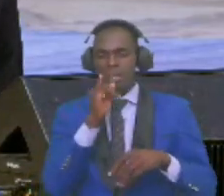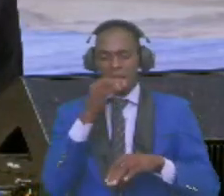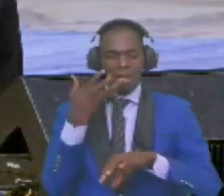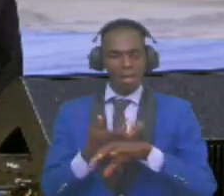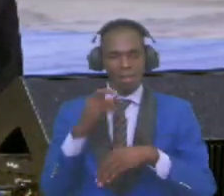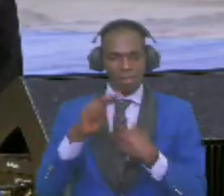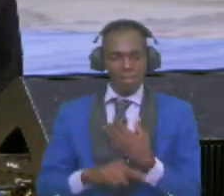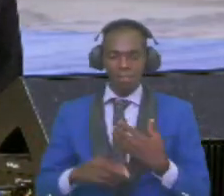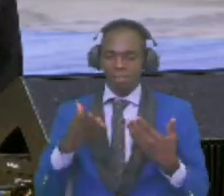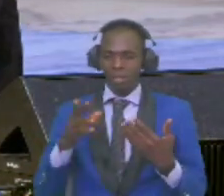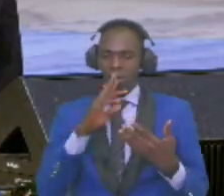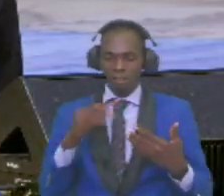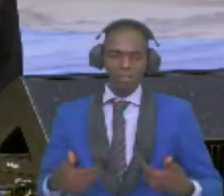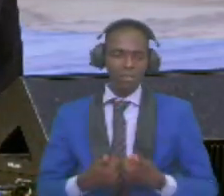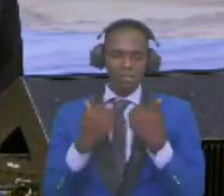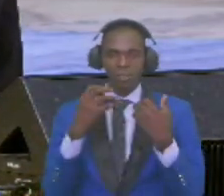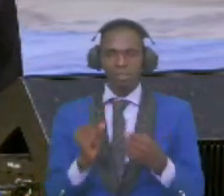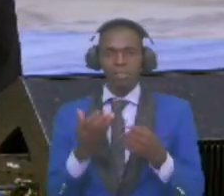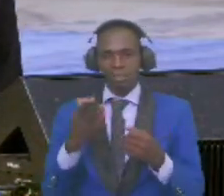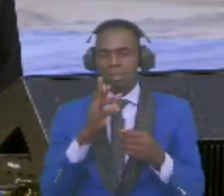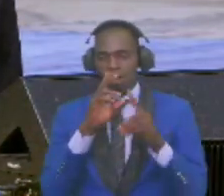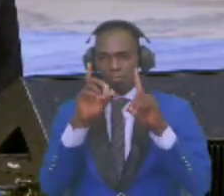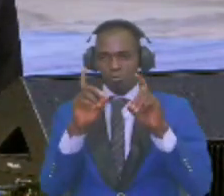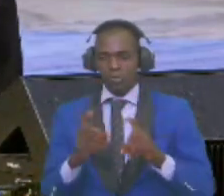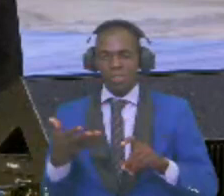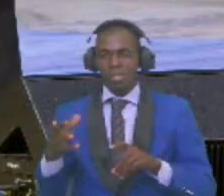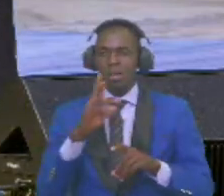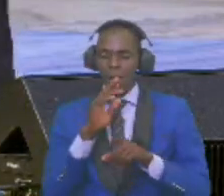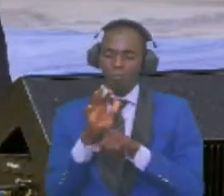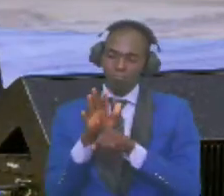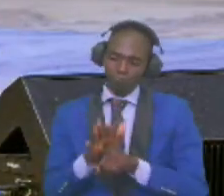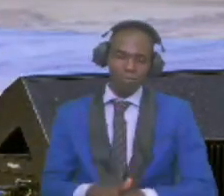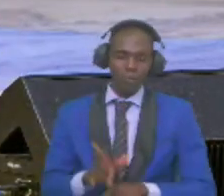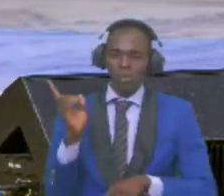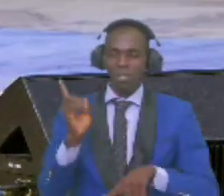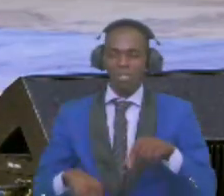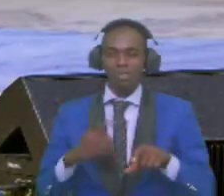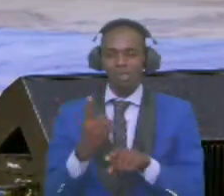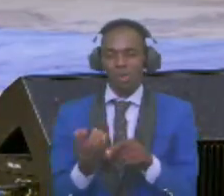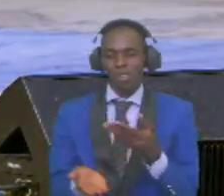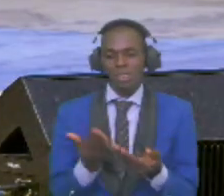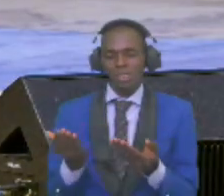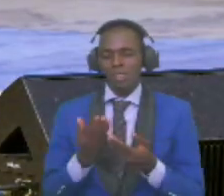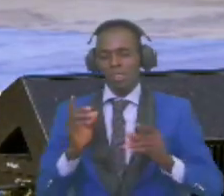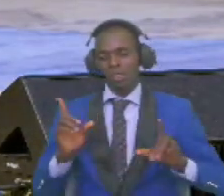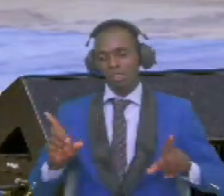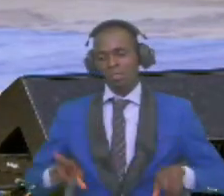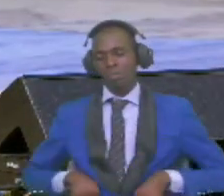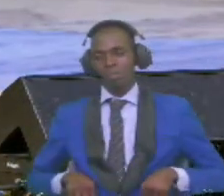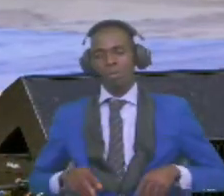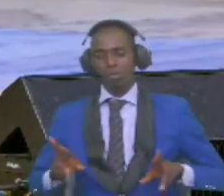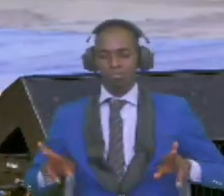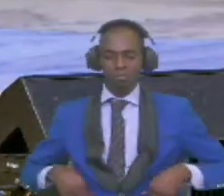à la souffrance l'un des défis il a des épreuves il a des pressions mont popa soir gilles faubert fuir